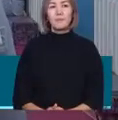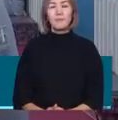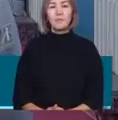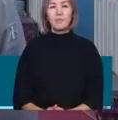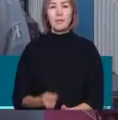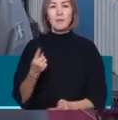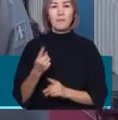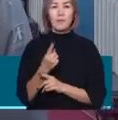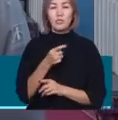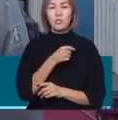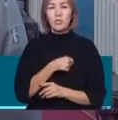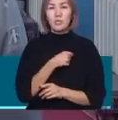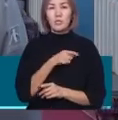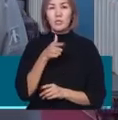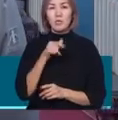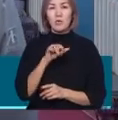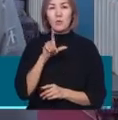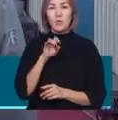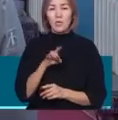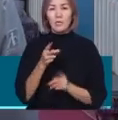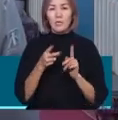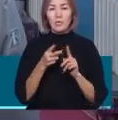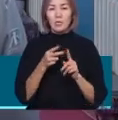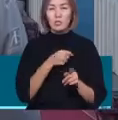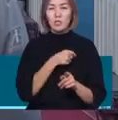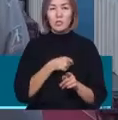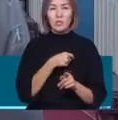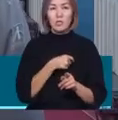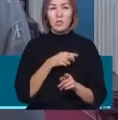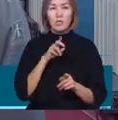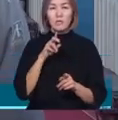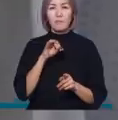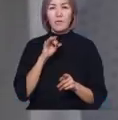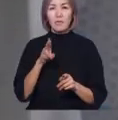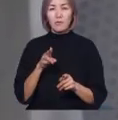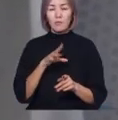Бірінші жаттықтырушым ол Қадырсова Гауһар болатын, сосын екінші жаттықтырушым Ақберген Берік болды.